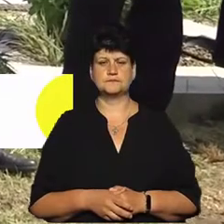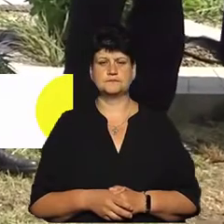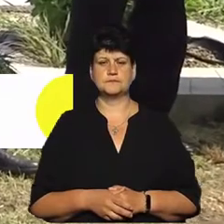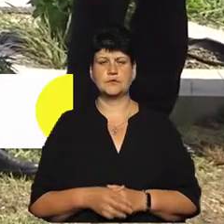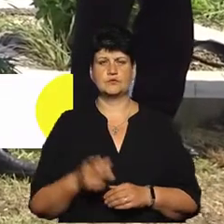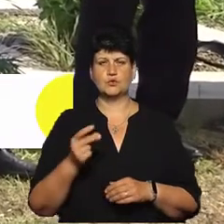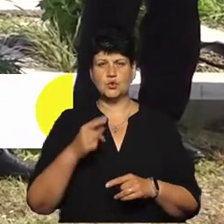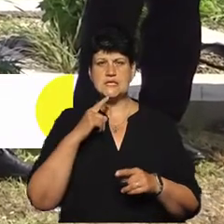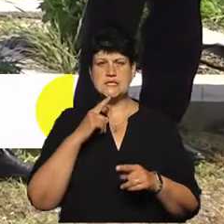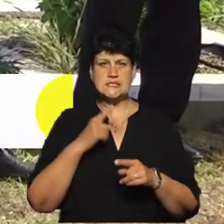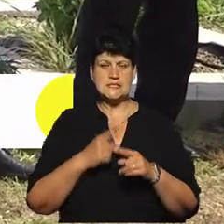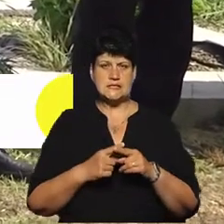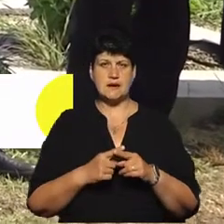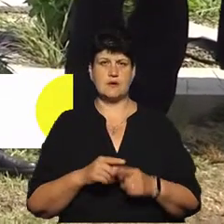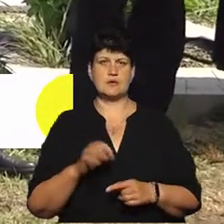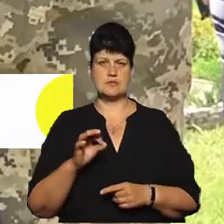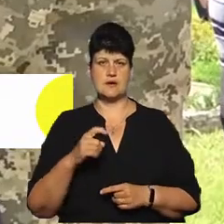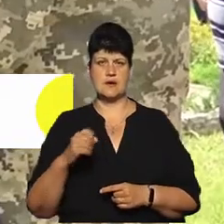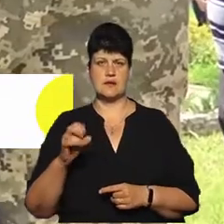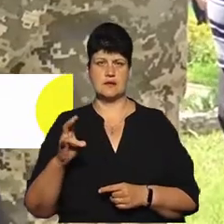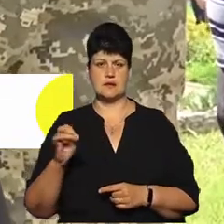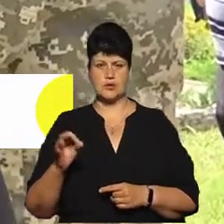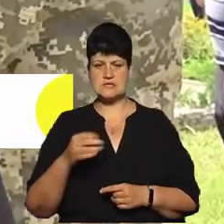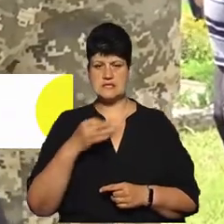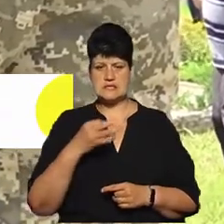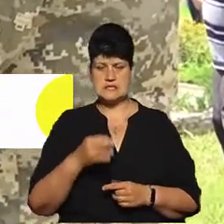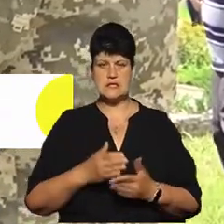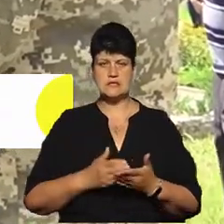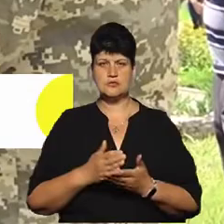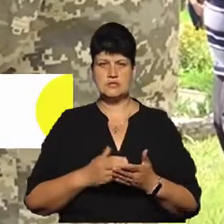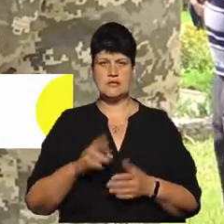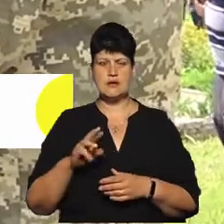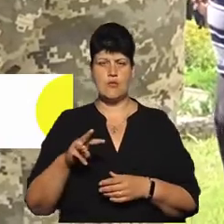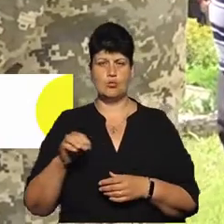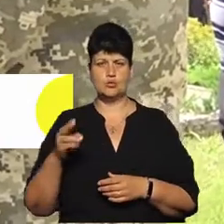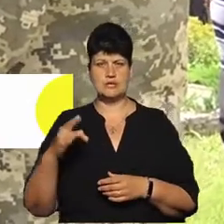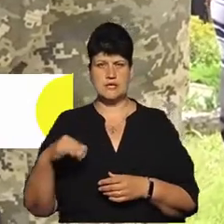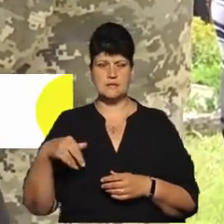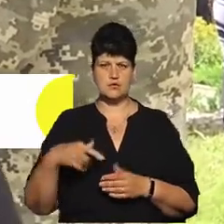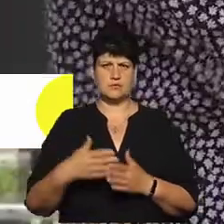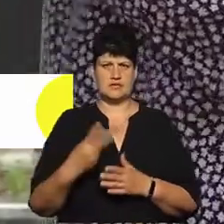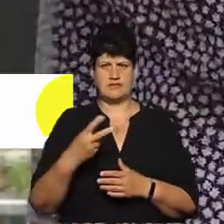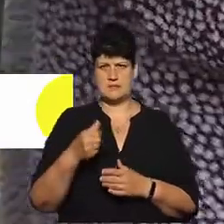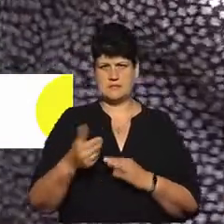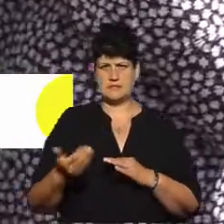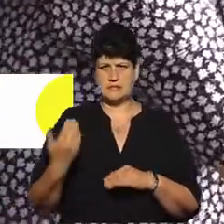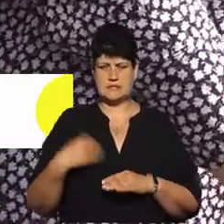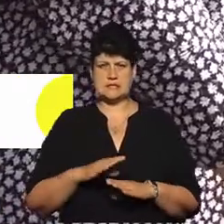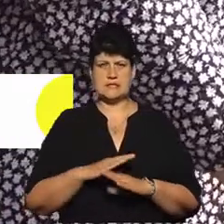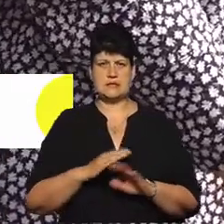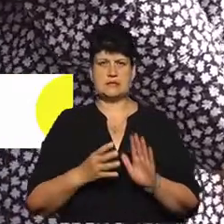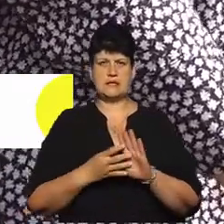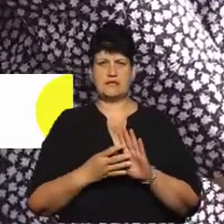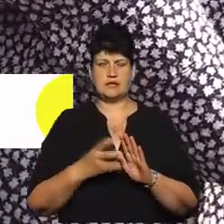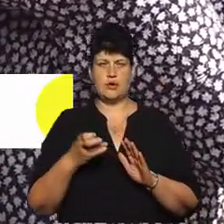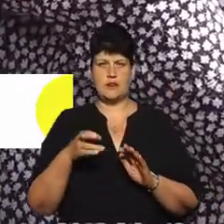Двоюрідна сестра бійця Оксана Ханенко розповіла, служити Ярослав Мудрий пішов близько 2 місяців тому. Загинув 9 липня